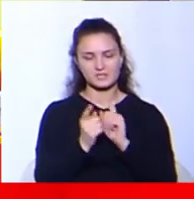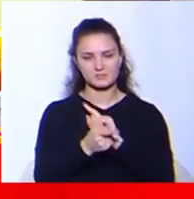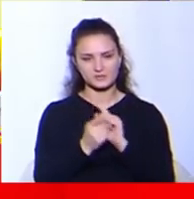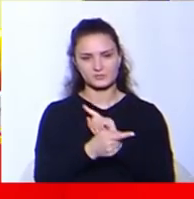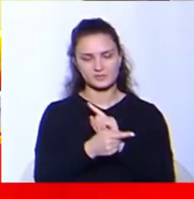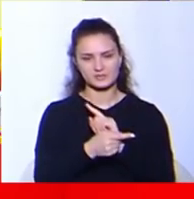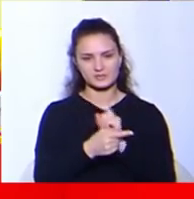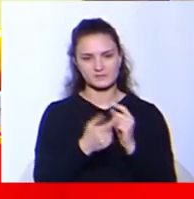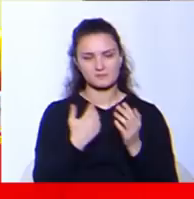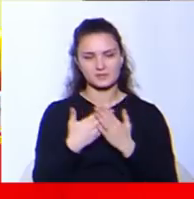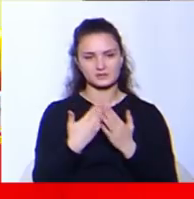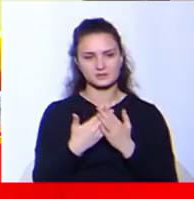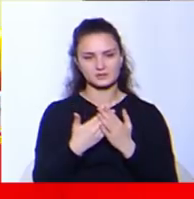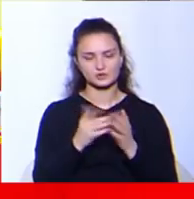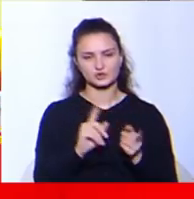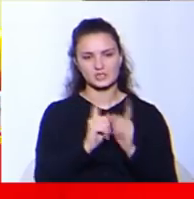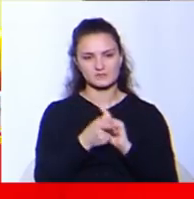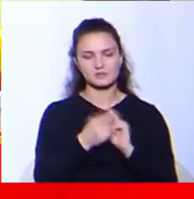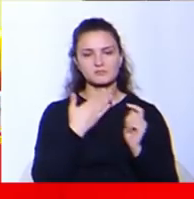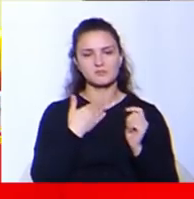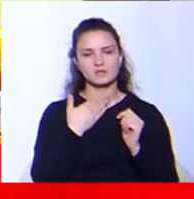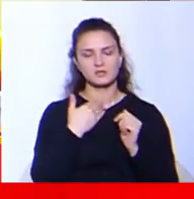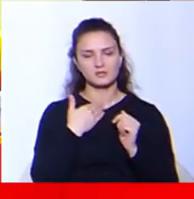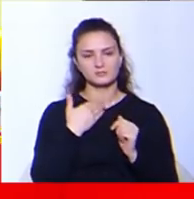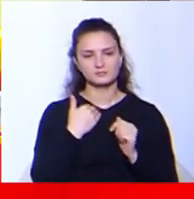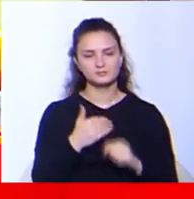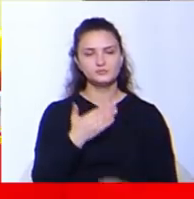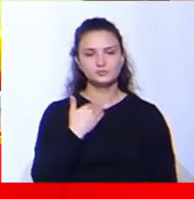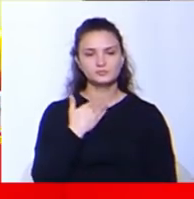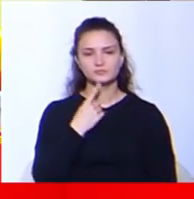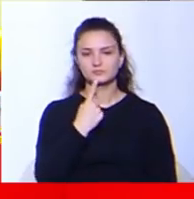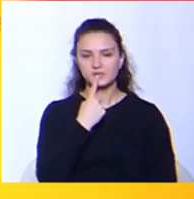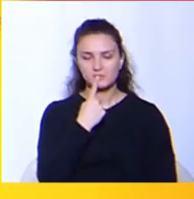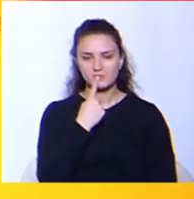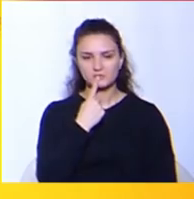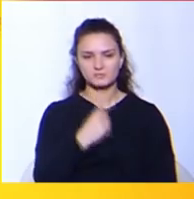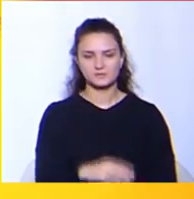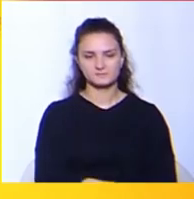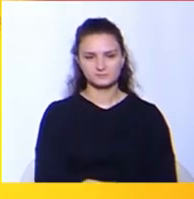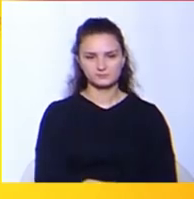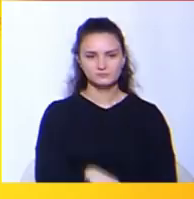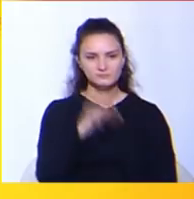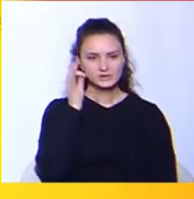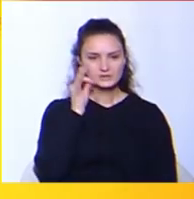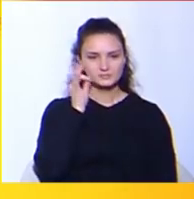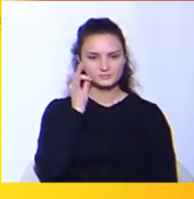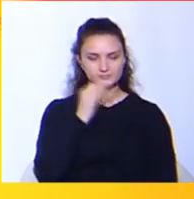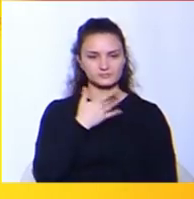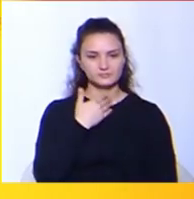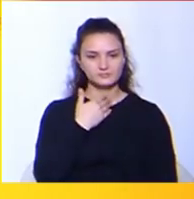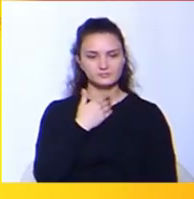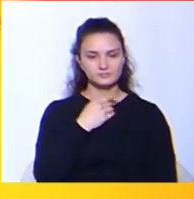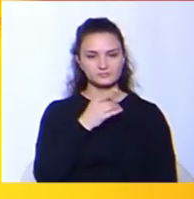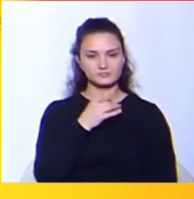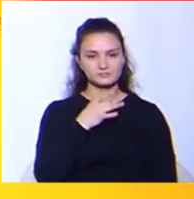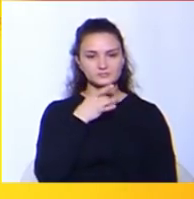ცვალებადობაზე, მაგალითად, შეცვლილი მადა, შეცვლილი გემოვნება, ლტოლვა ტკბილეულის მიმართ. ეს